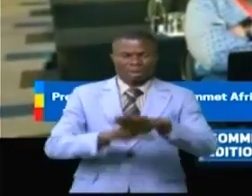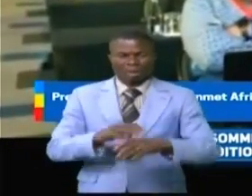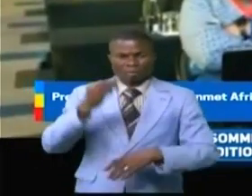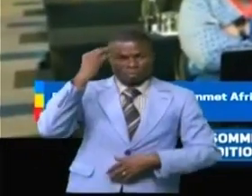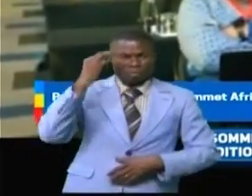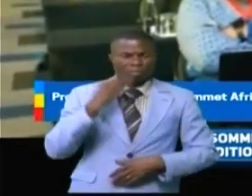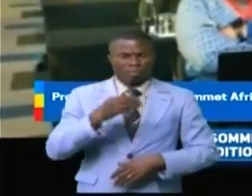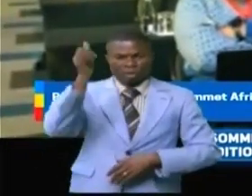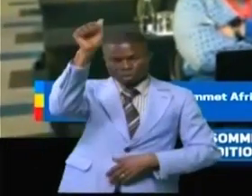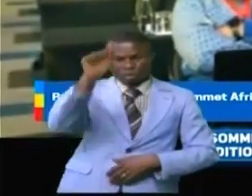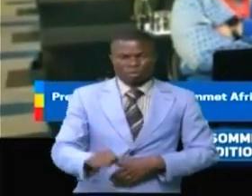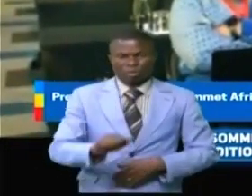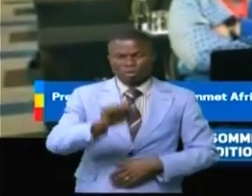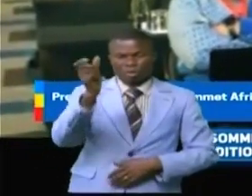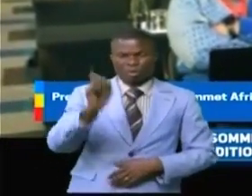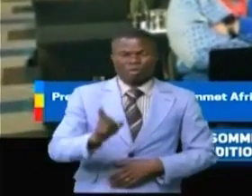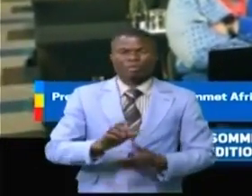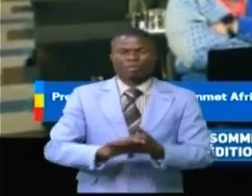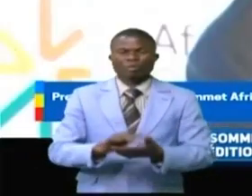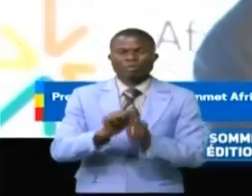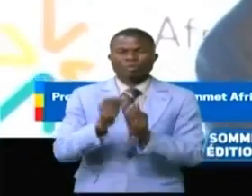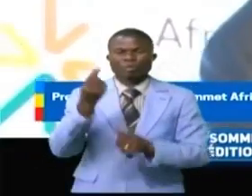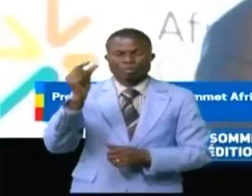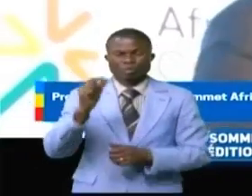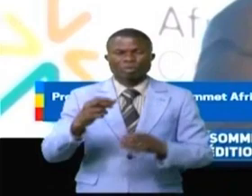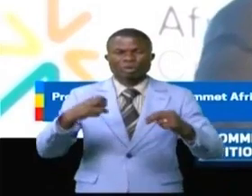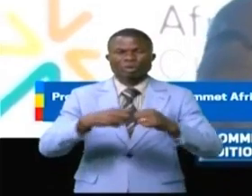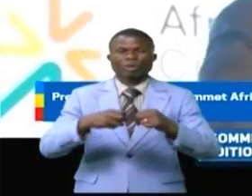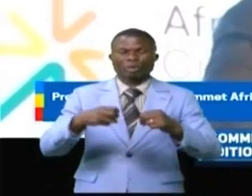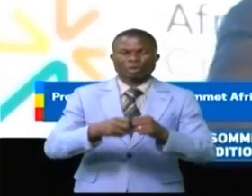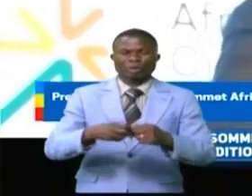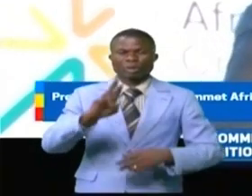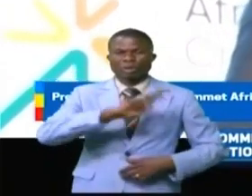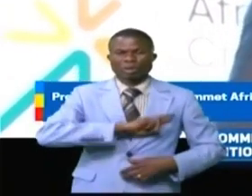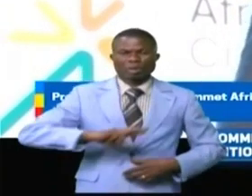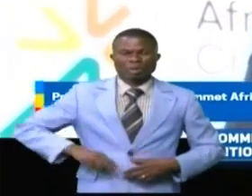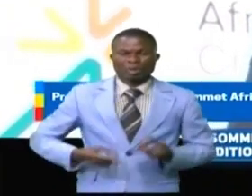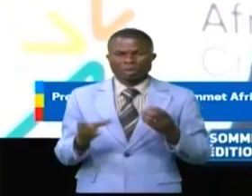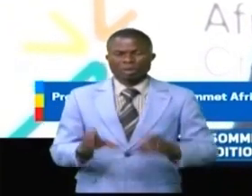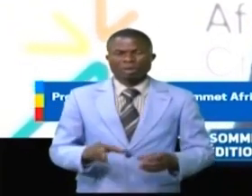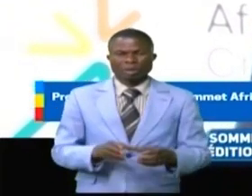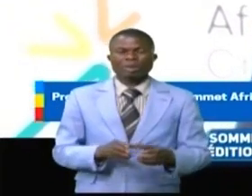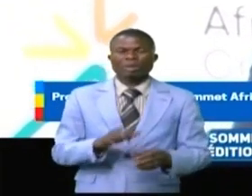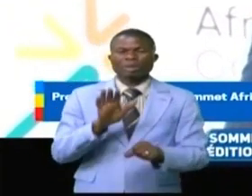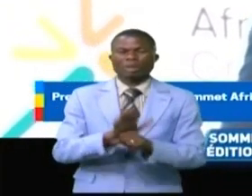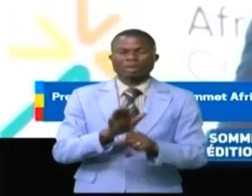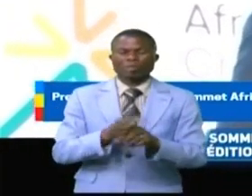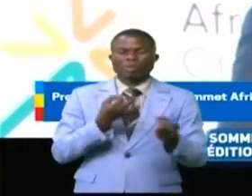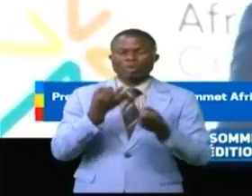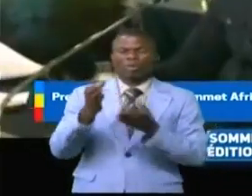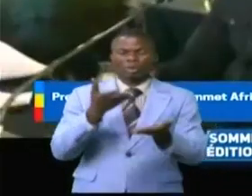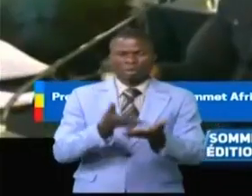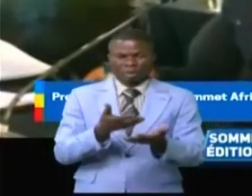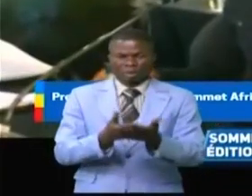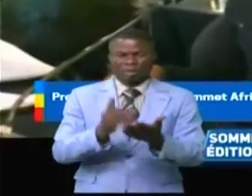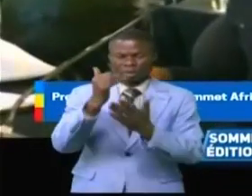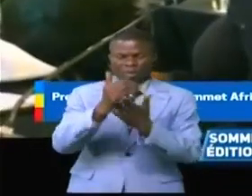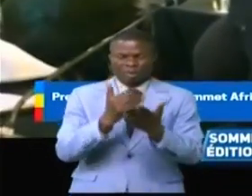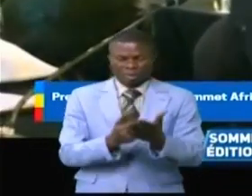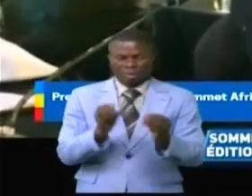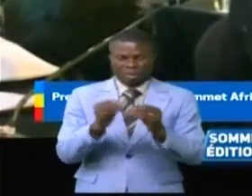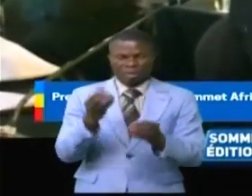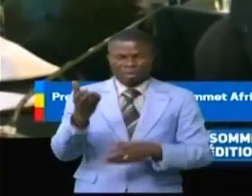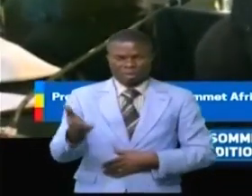ministre sud-africain des ressources minérales et énergie, la RDC a fait entendre sa voix par Godard Motemona au cours de ses